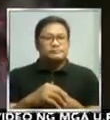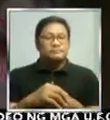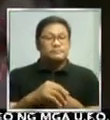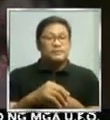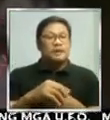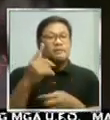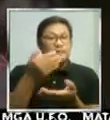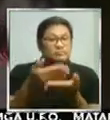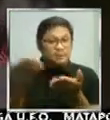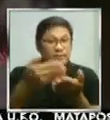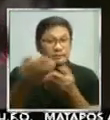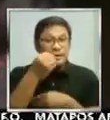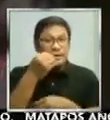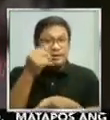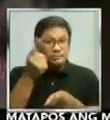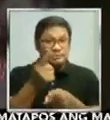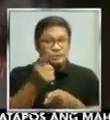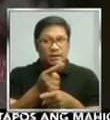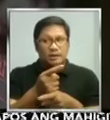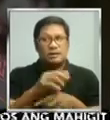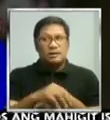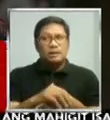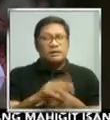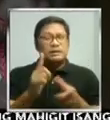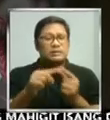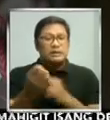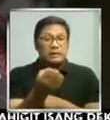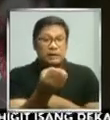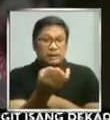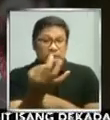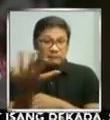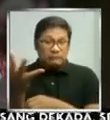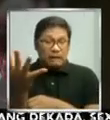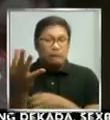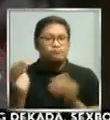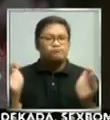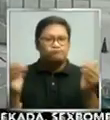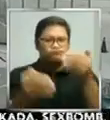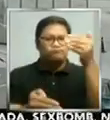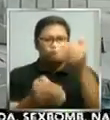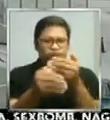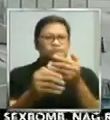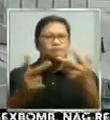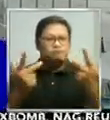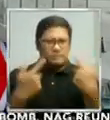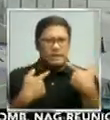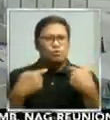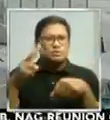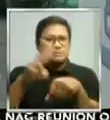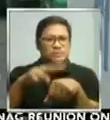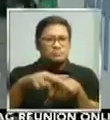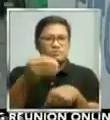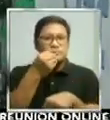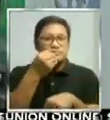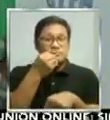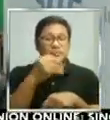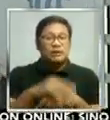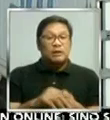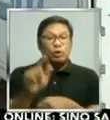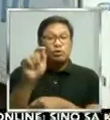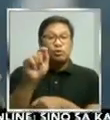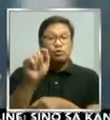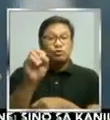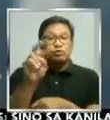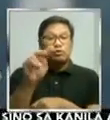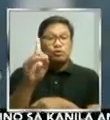pagkain para kung ilang araw ang lockdown, may pagkain. Pero dahil sa Tondo 1